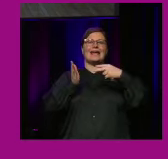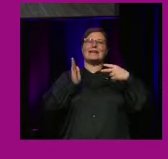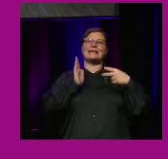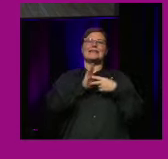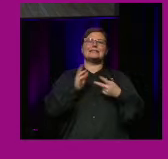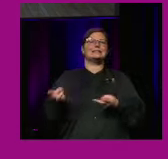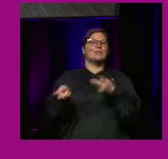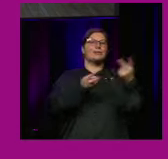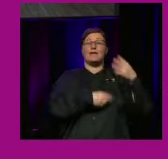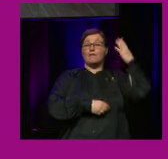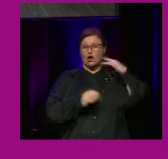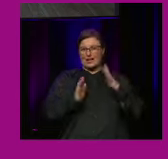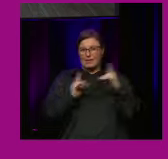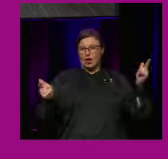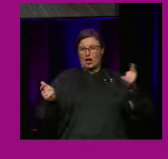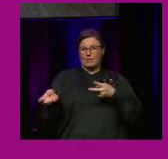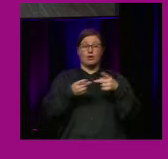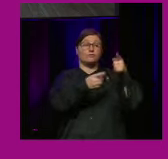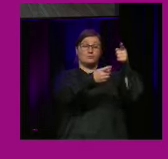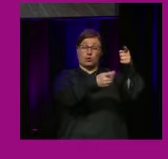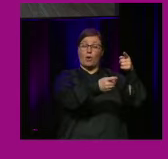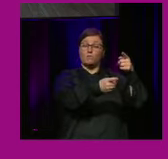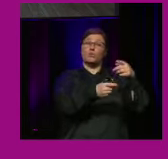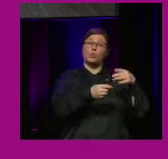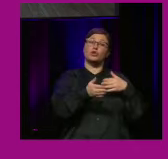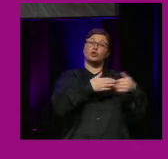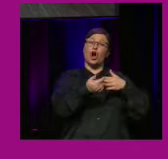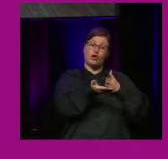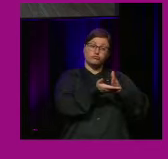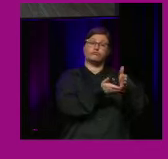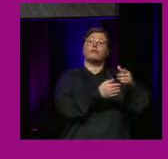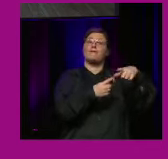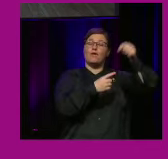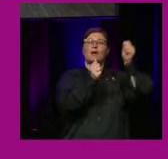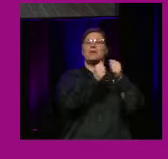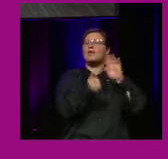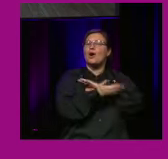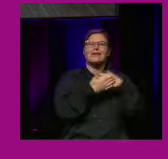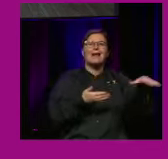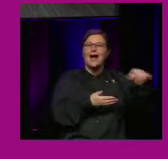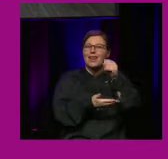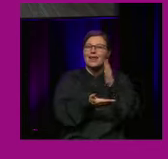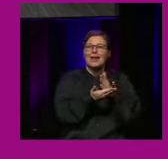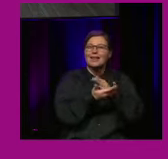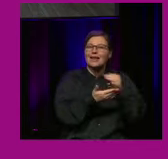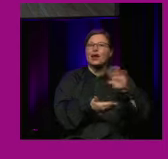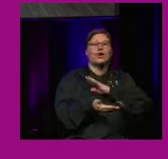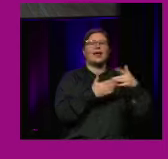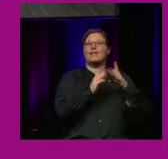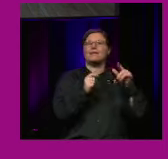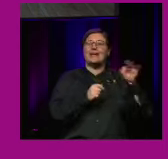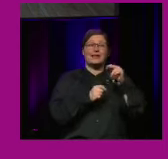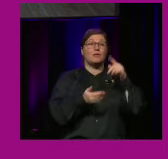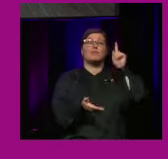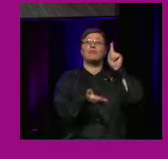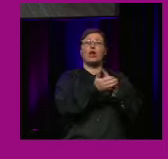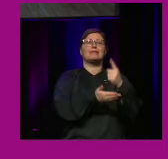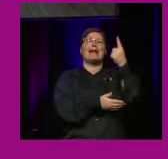liberal demokrati, att de genomför val men de har inte alla de fri- och rättigheter som finns, och då är det helt plötsligt 1 miljard människor som inte